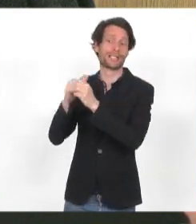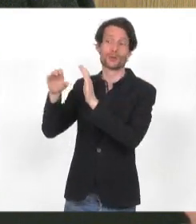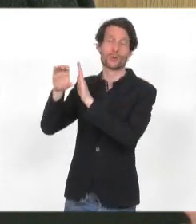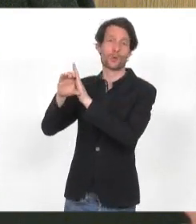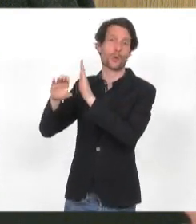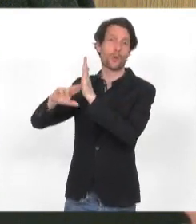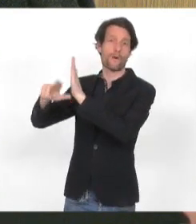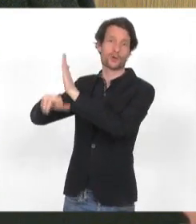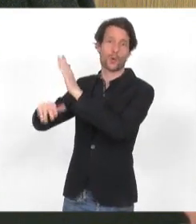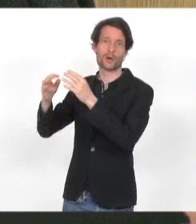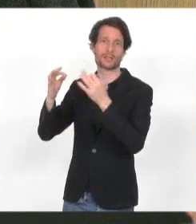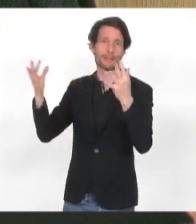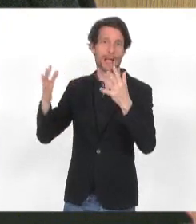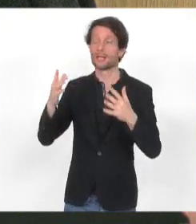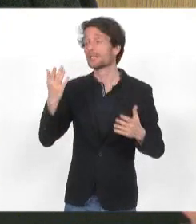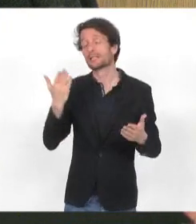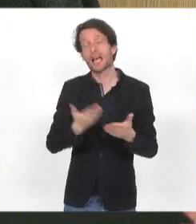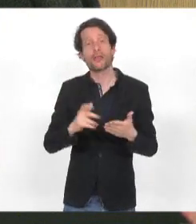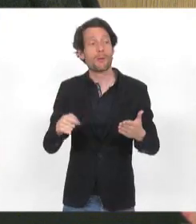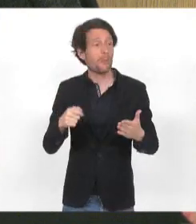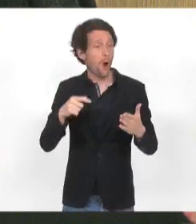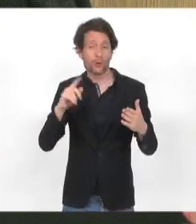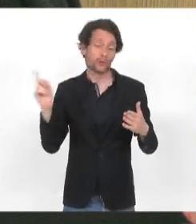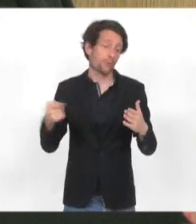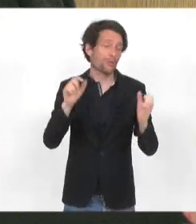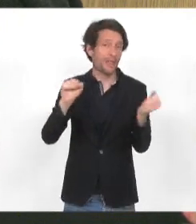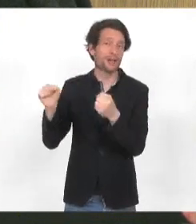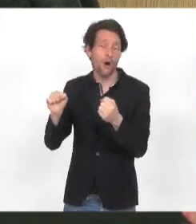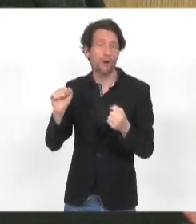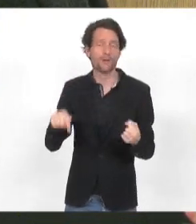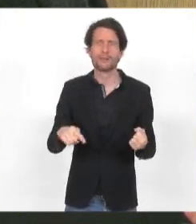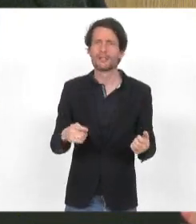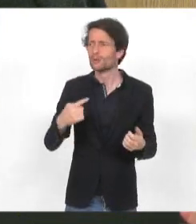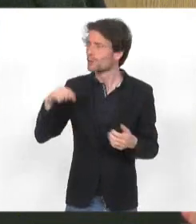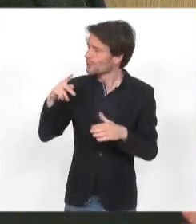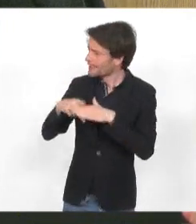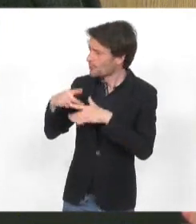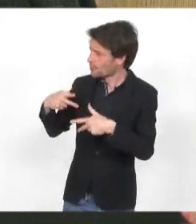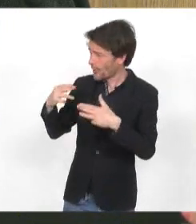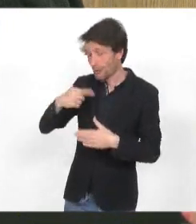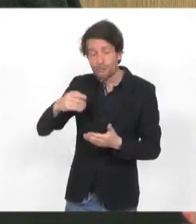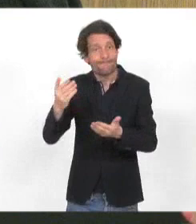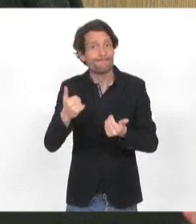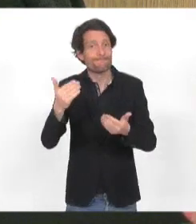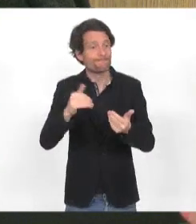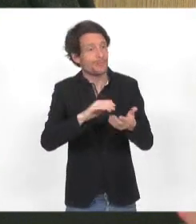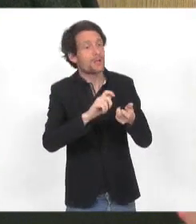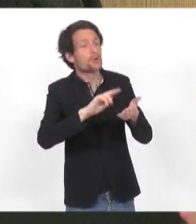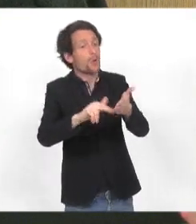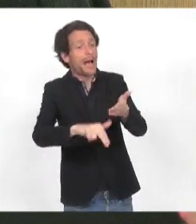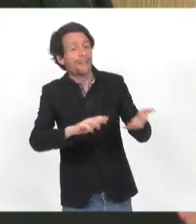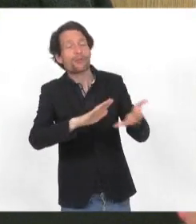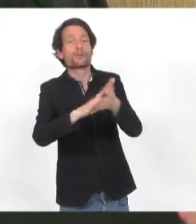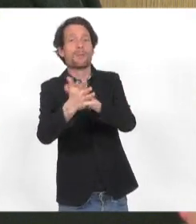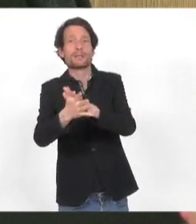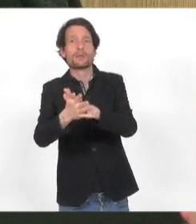Et cela devrait être une position unanime. Depuis le début du mandat, on attendait donc ce fameux contrat de transformation, comme annoncé